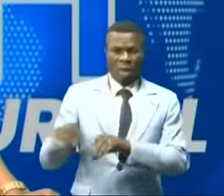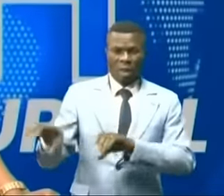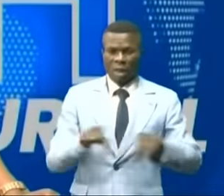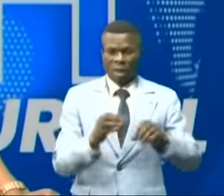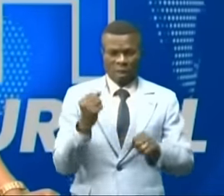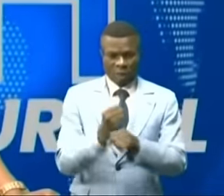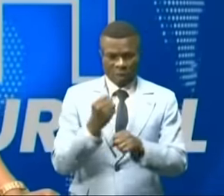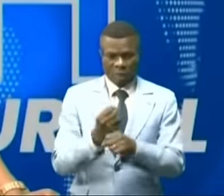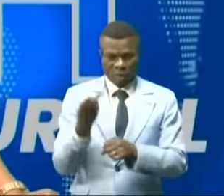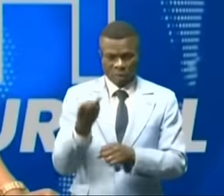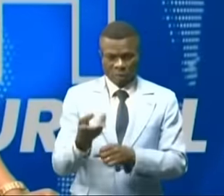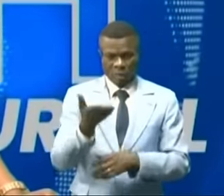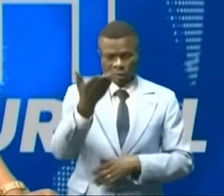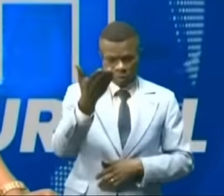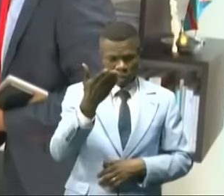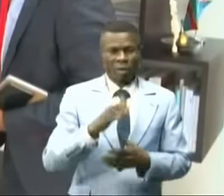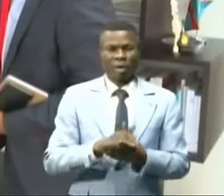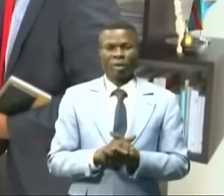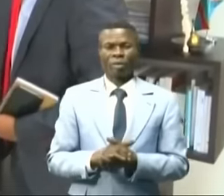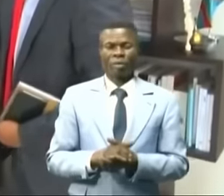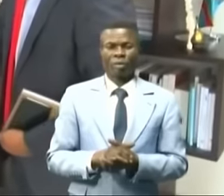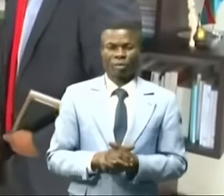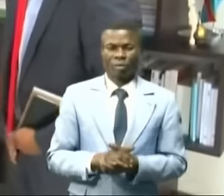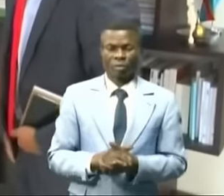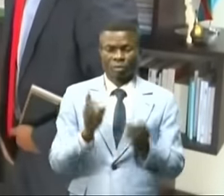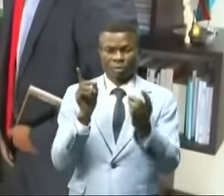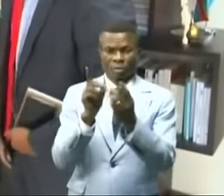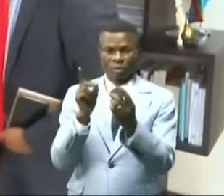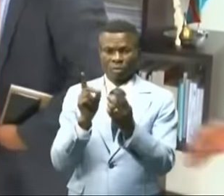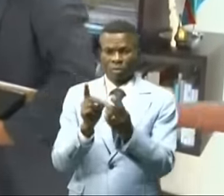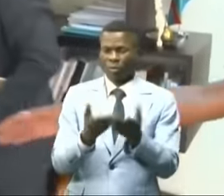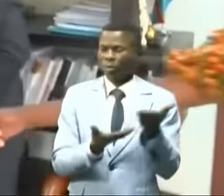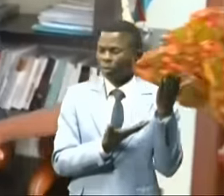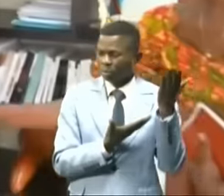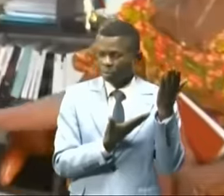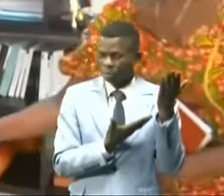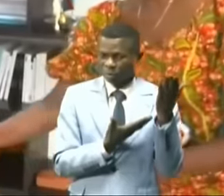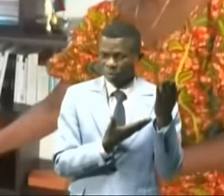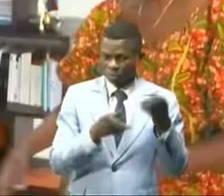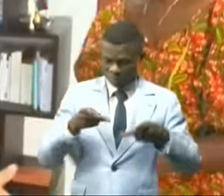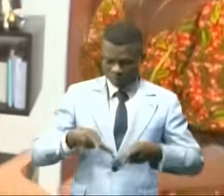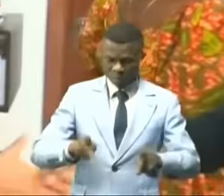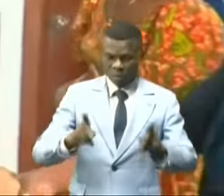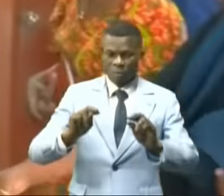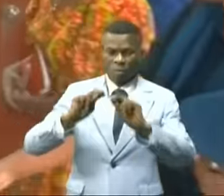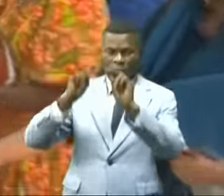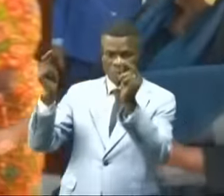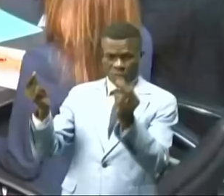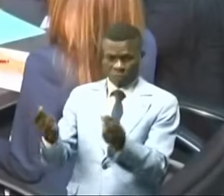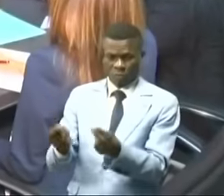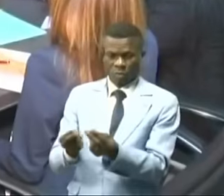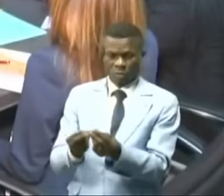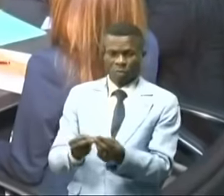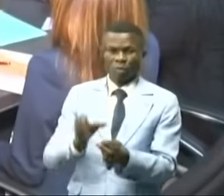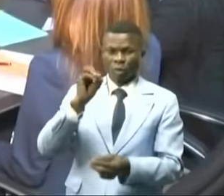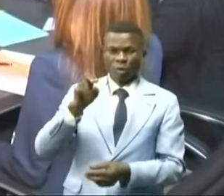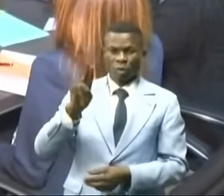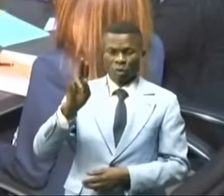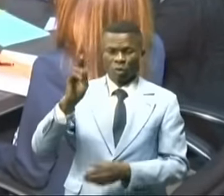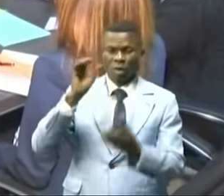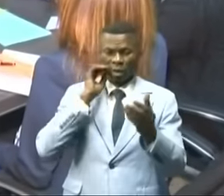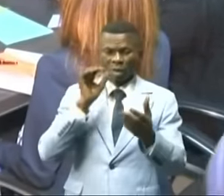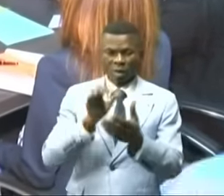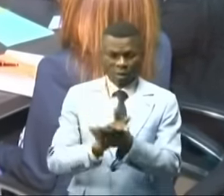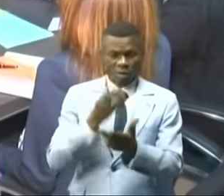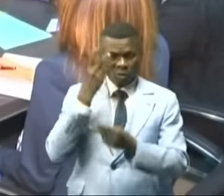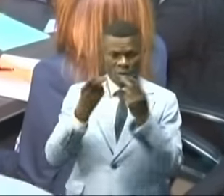de travail. Tony Djuma. La rencontre était fructueuse. Elle a permis à la délégation de l'ONU Femmes de féliciter en